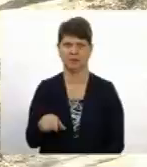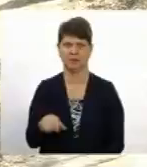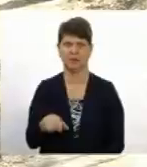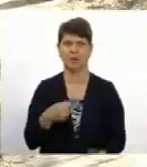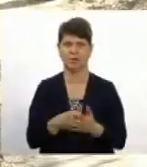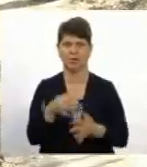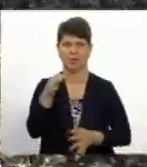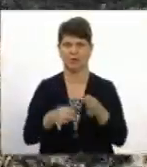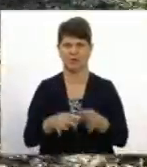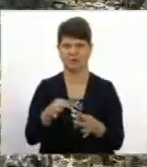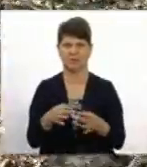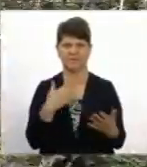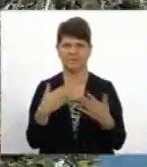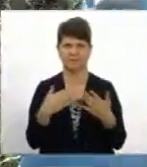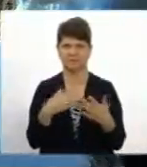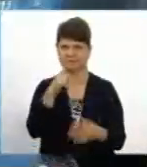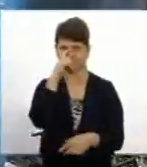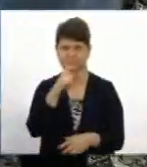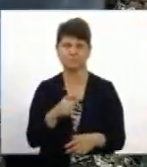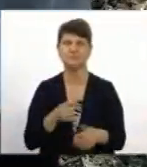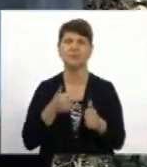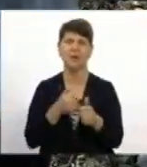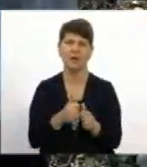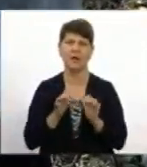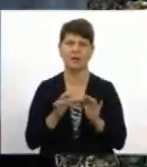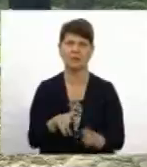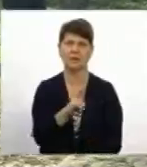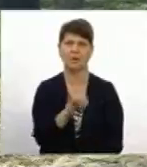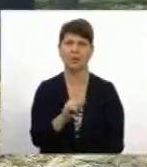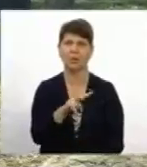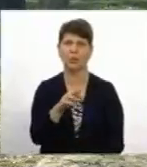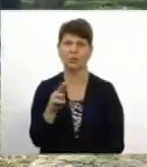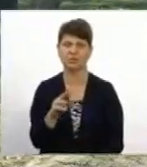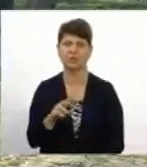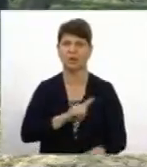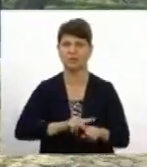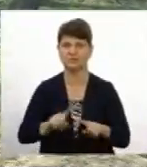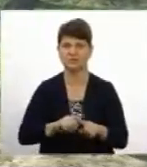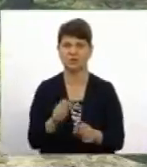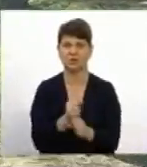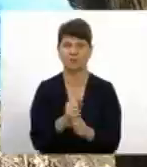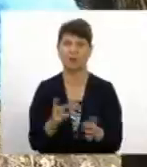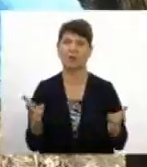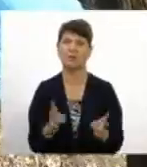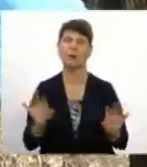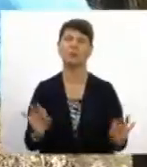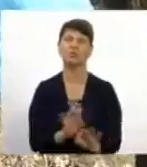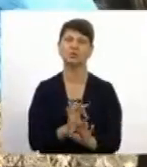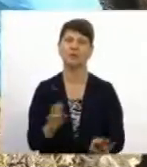природи відносяться жорстоко. До акції долучився і Богдан Куліш. Аби робота йшла швидше, говорить, потрібна музика.